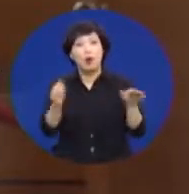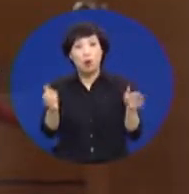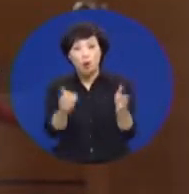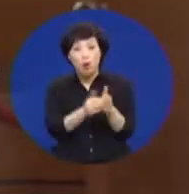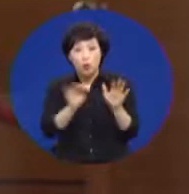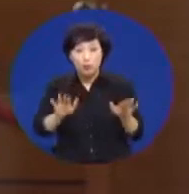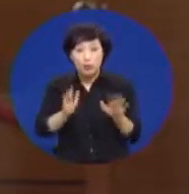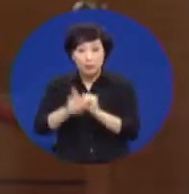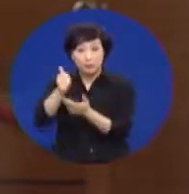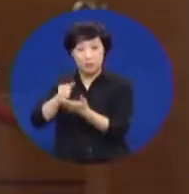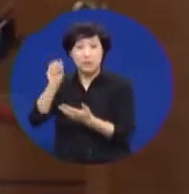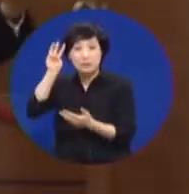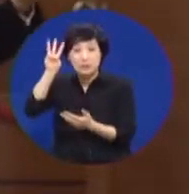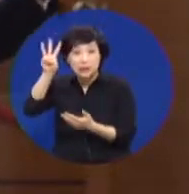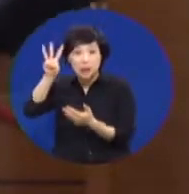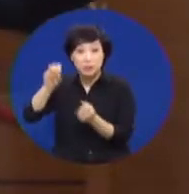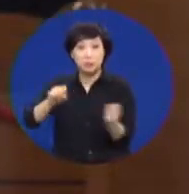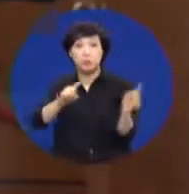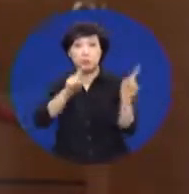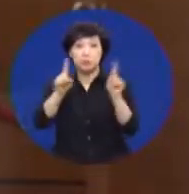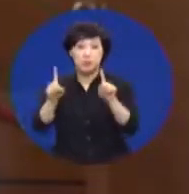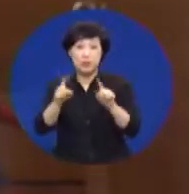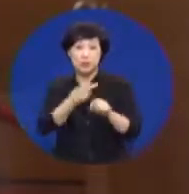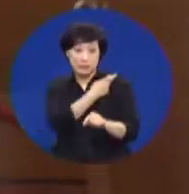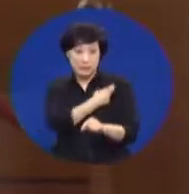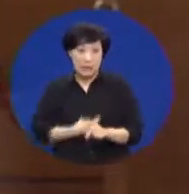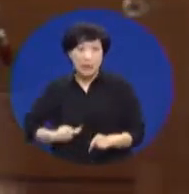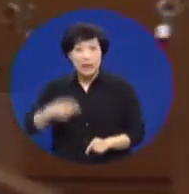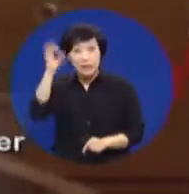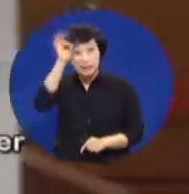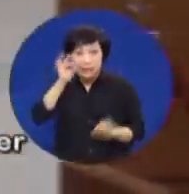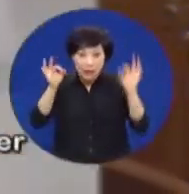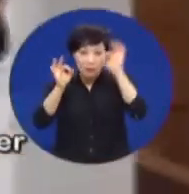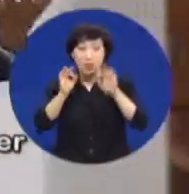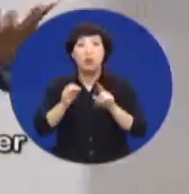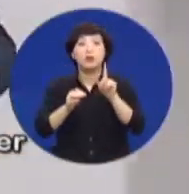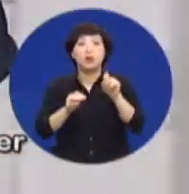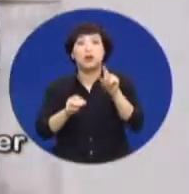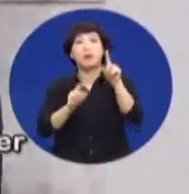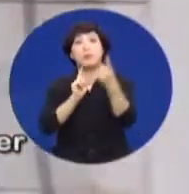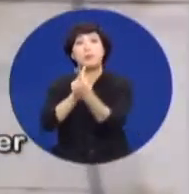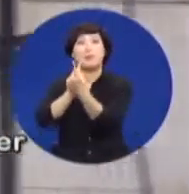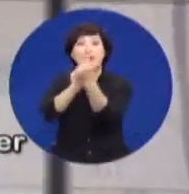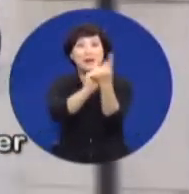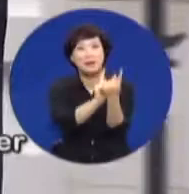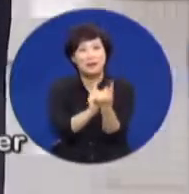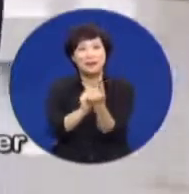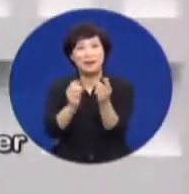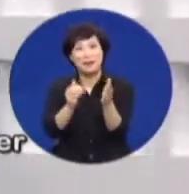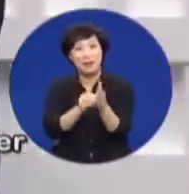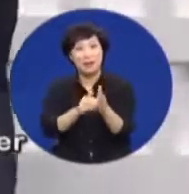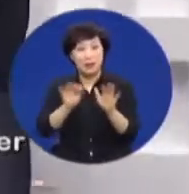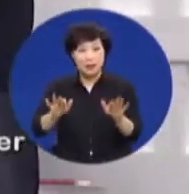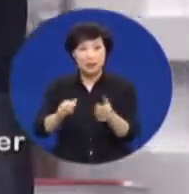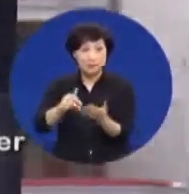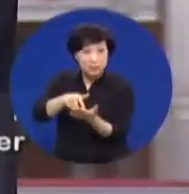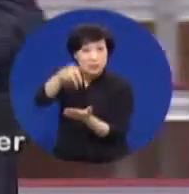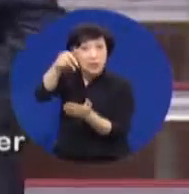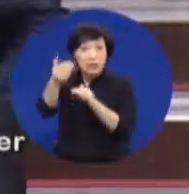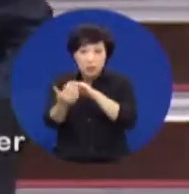만에 부활하셔서 제자들을 찾아서 11번을 만나는 거예요. 승천하실